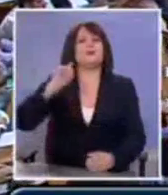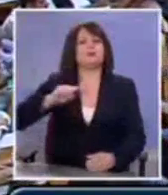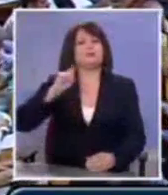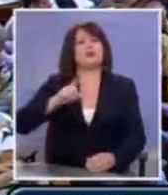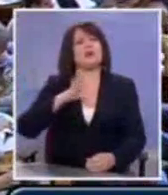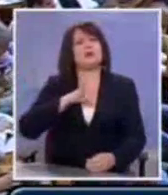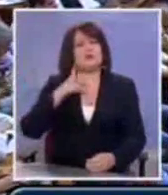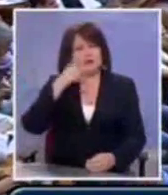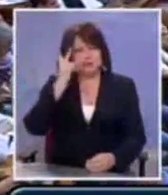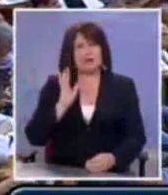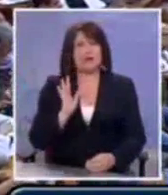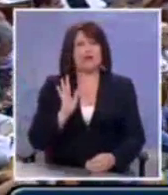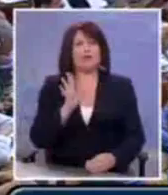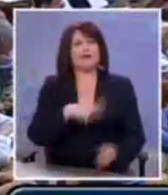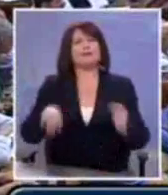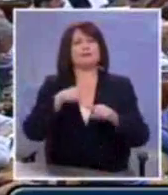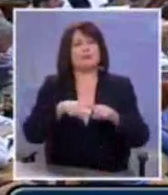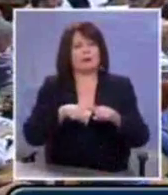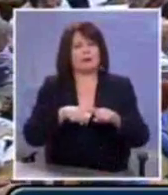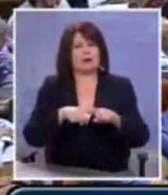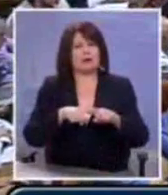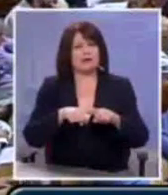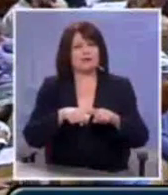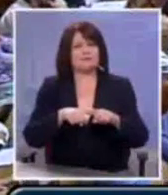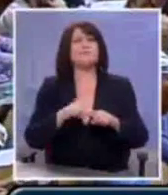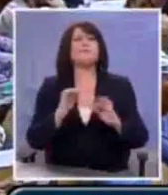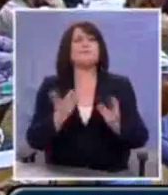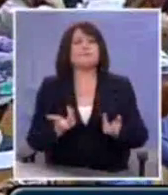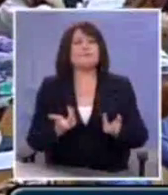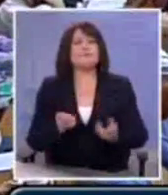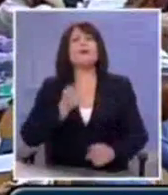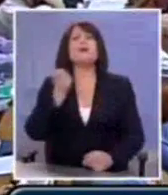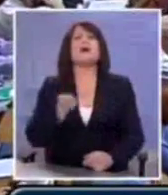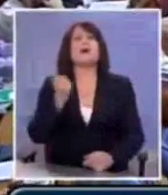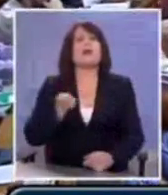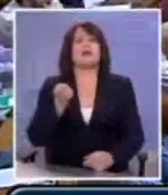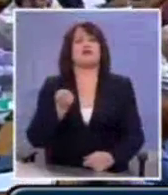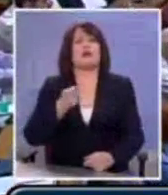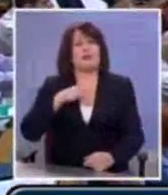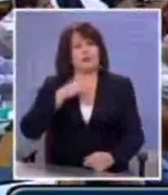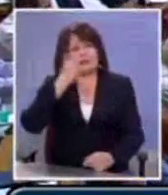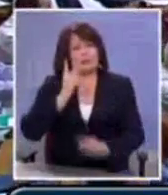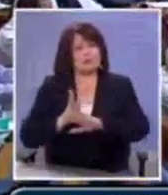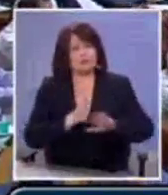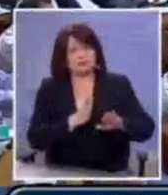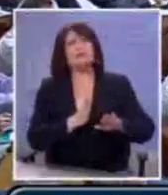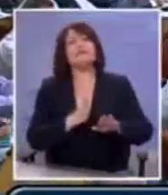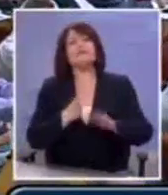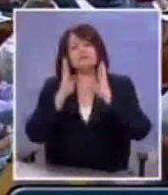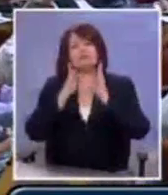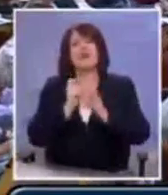των ανθρωπίνων δικαιωμάτων στη χώρα μας στο όνομα της αποπληρωμής του χρέους. Και